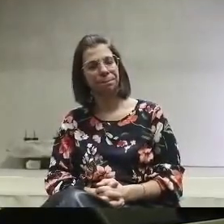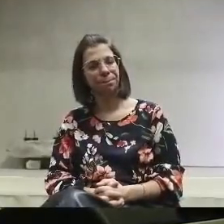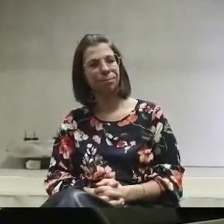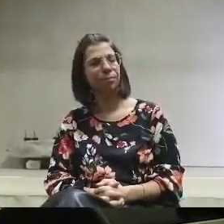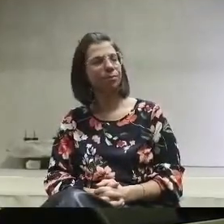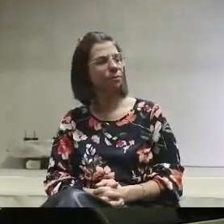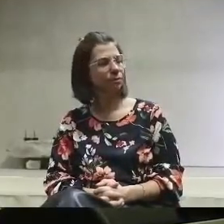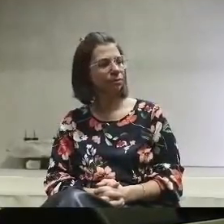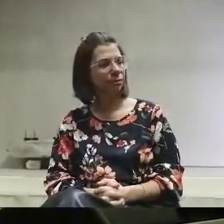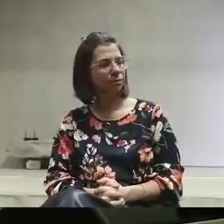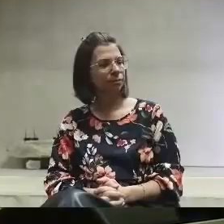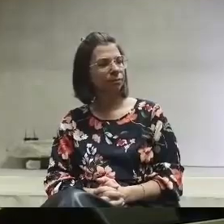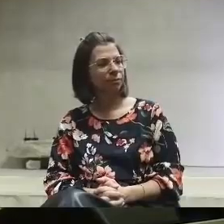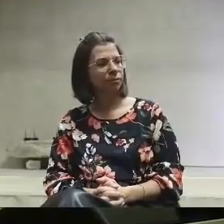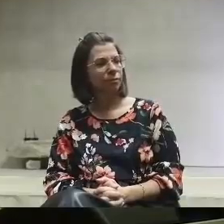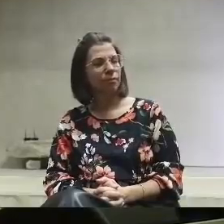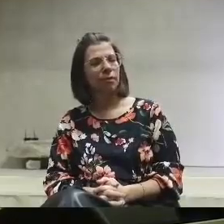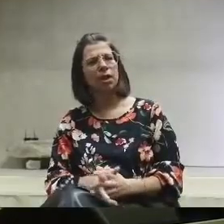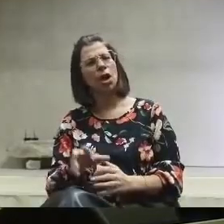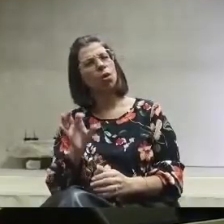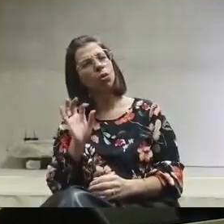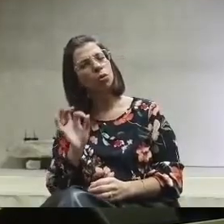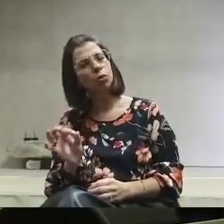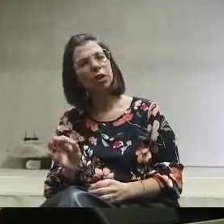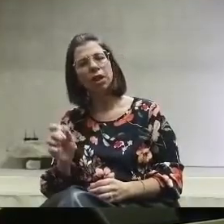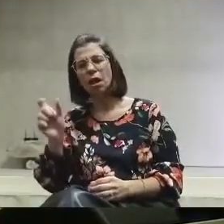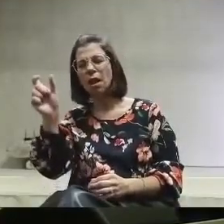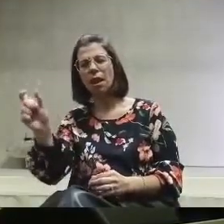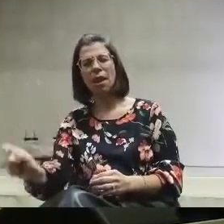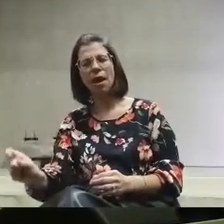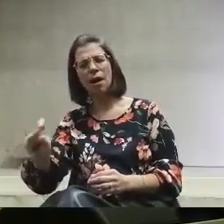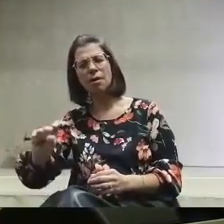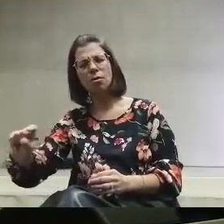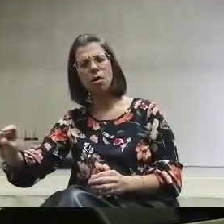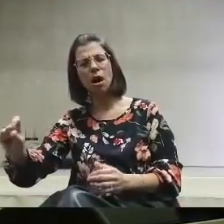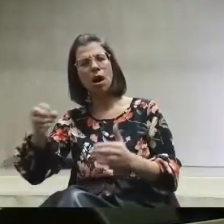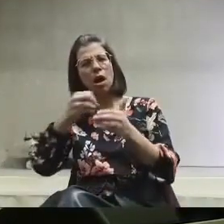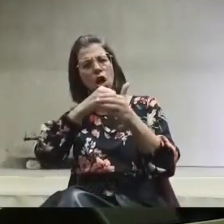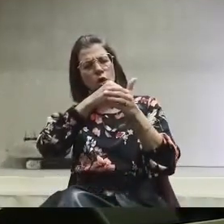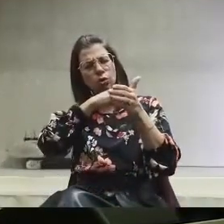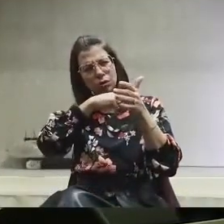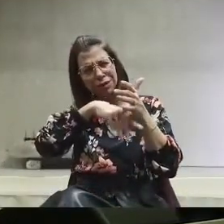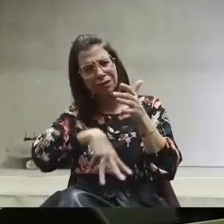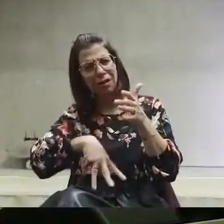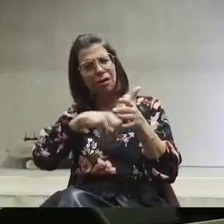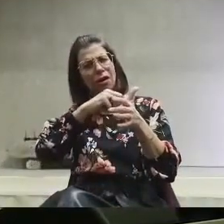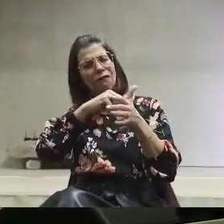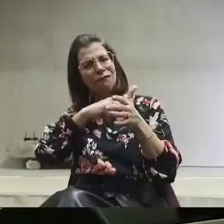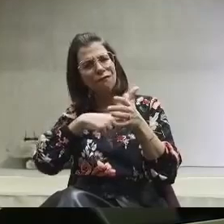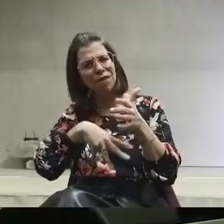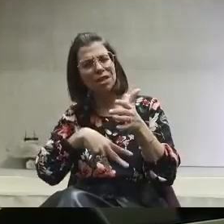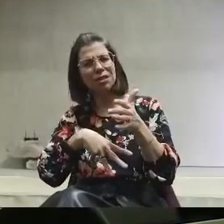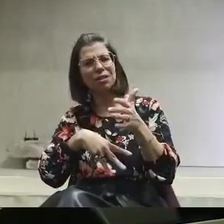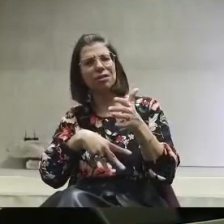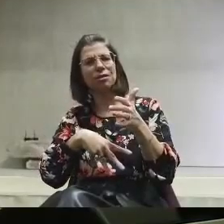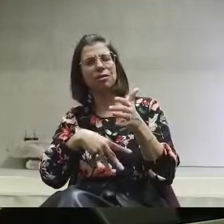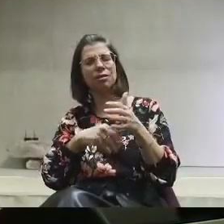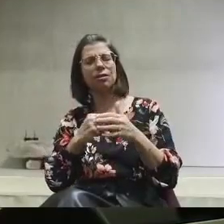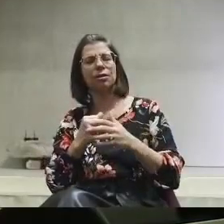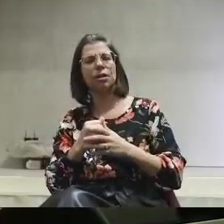créateur? La croix du calvaire, le sang versé, le sang de